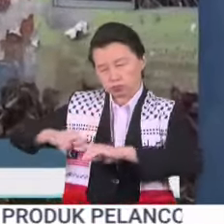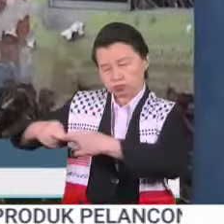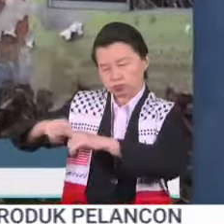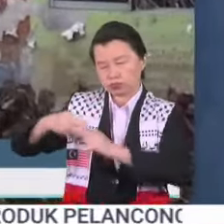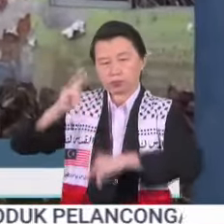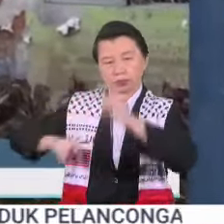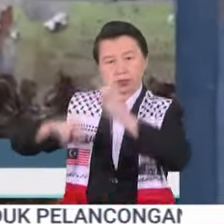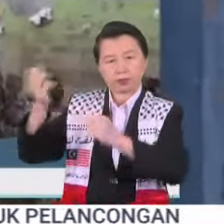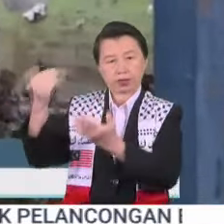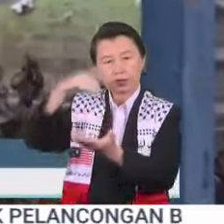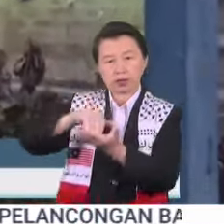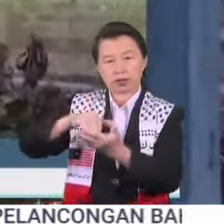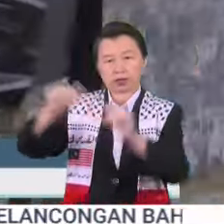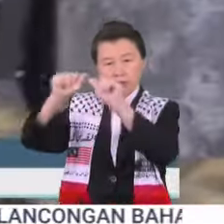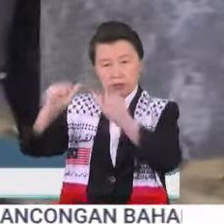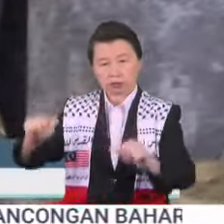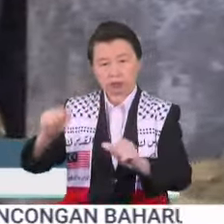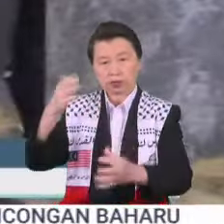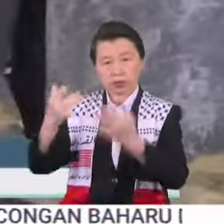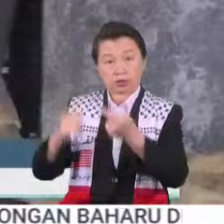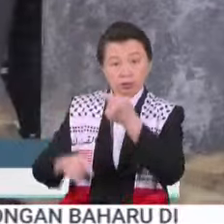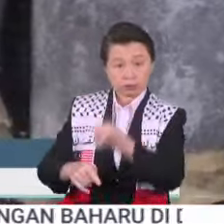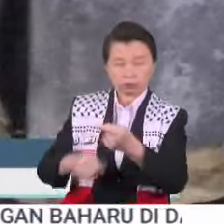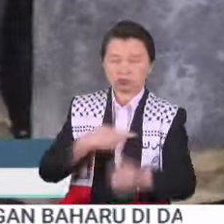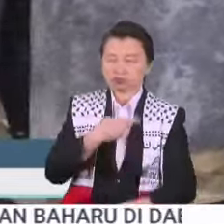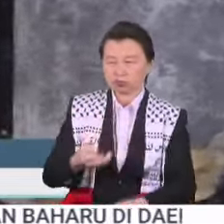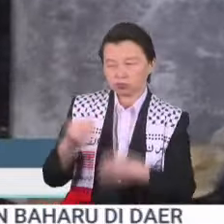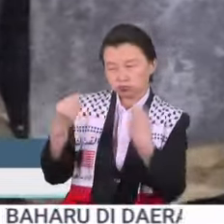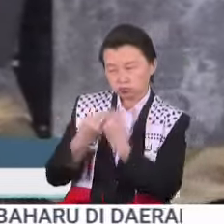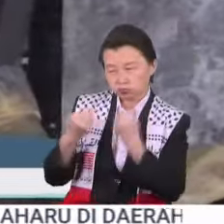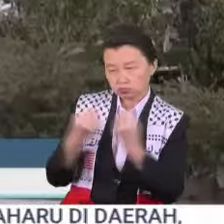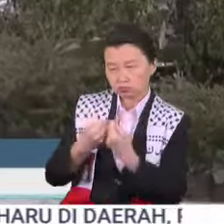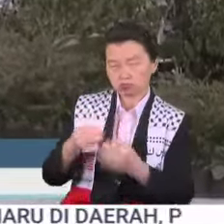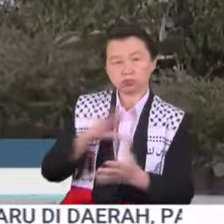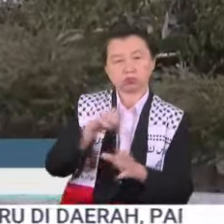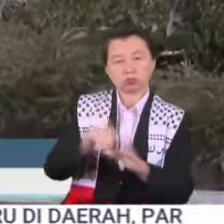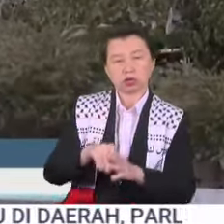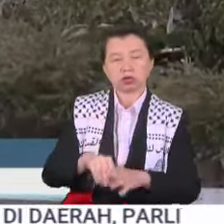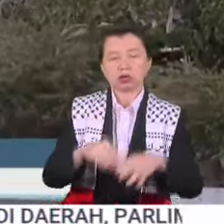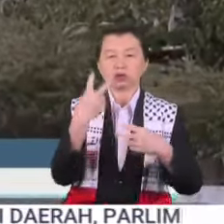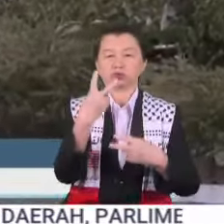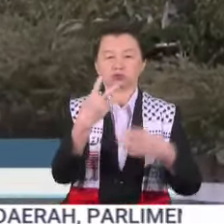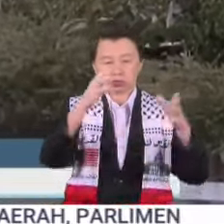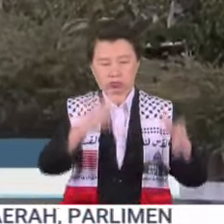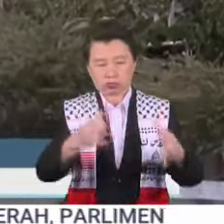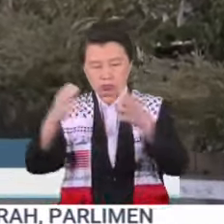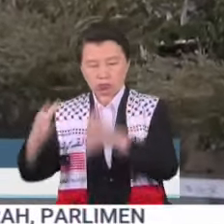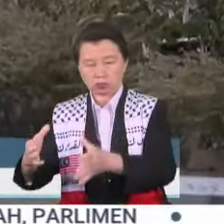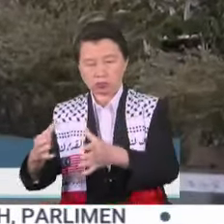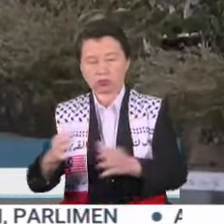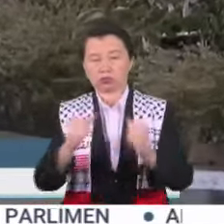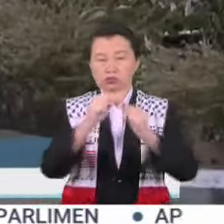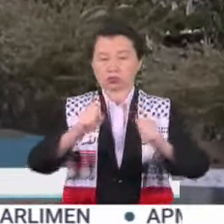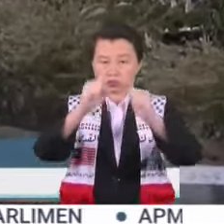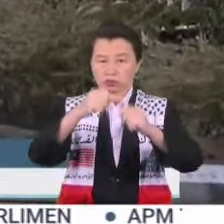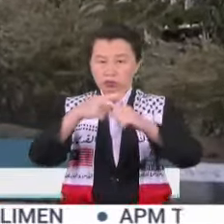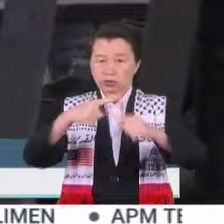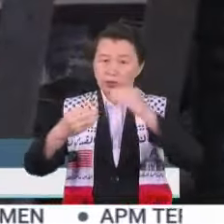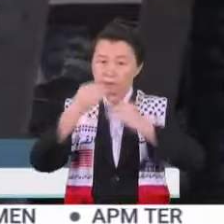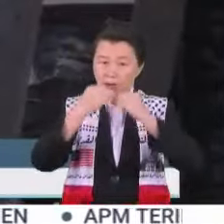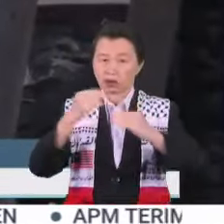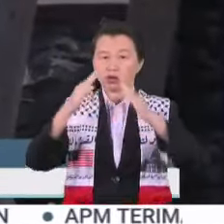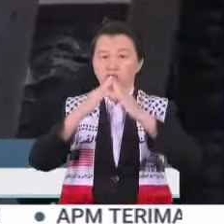atau membina semula asrama terbakar. Kerugian akibat kebakaran melibatkan dua blok bilik, surau, dewan